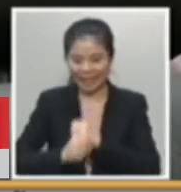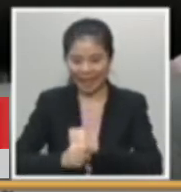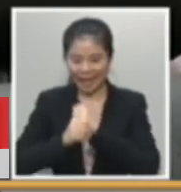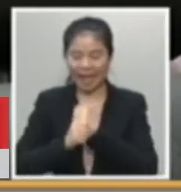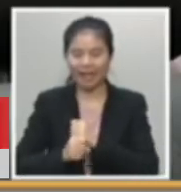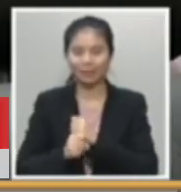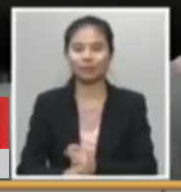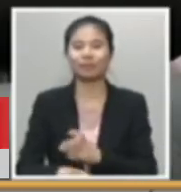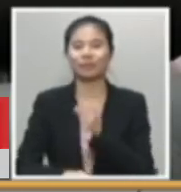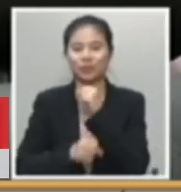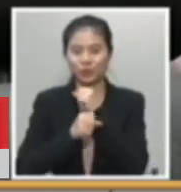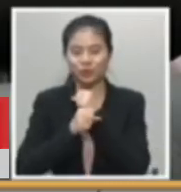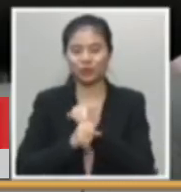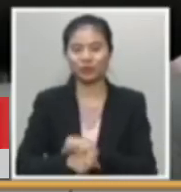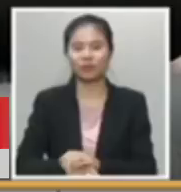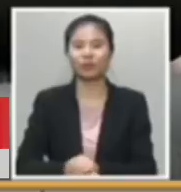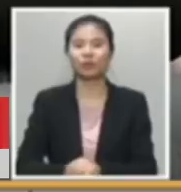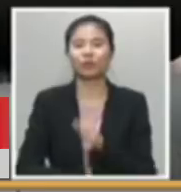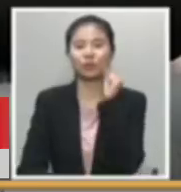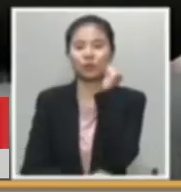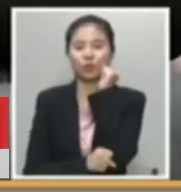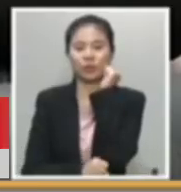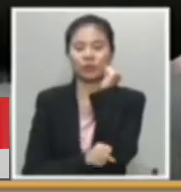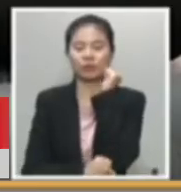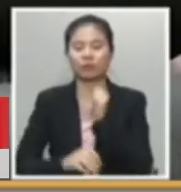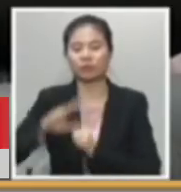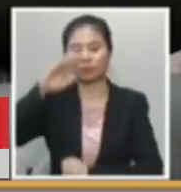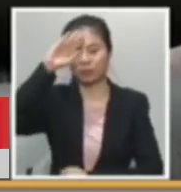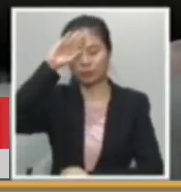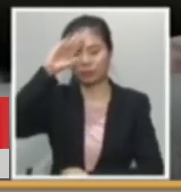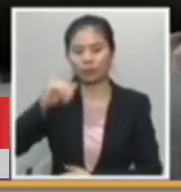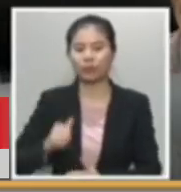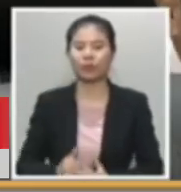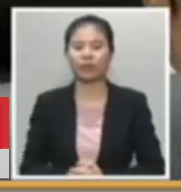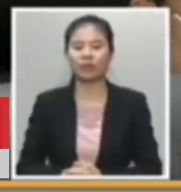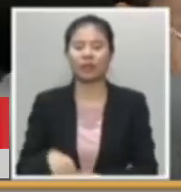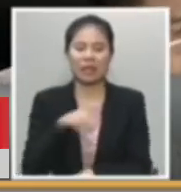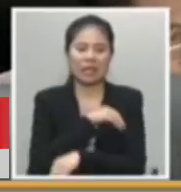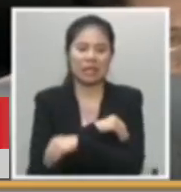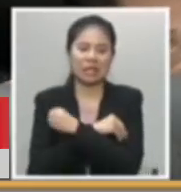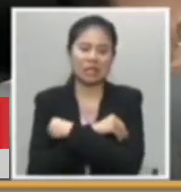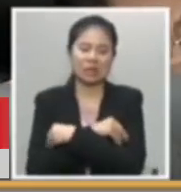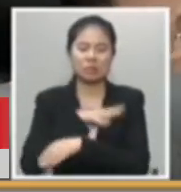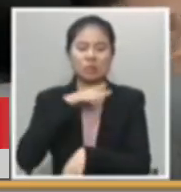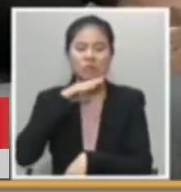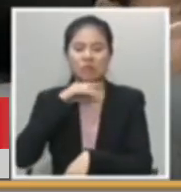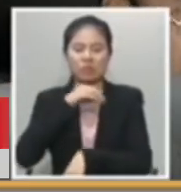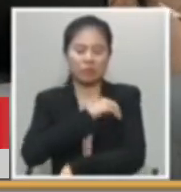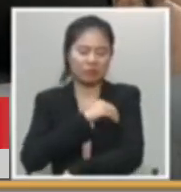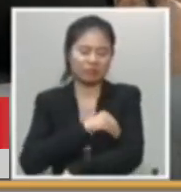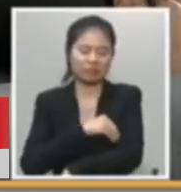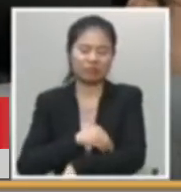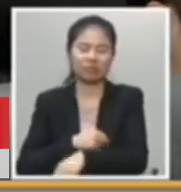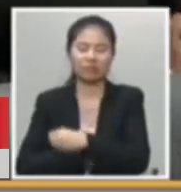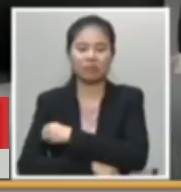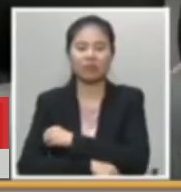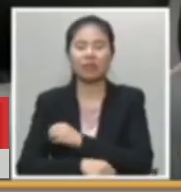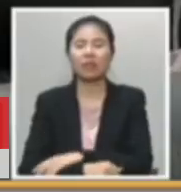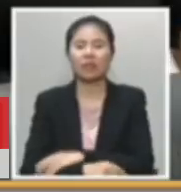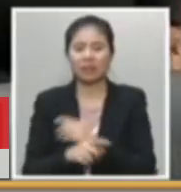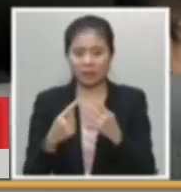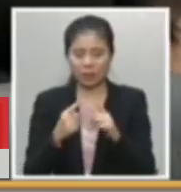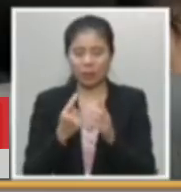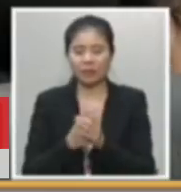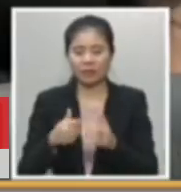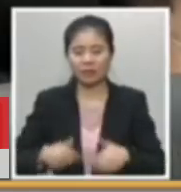จนเนี่ยป่วยปลิงเหลือบเกาะกินเต็มร่างกายเลย อยู่ได้เพราะอะไรครับท่านนายกครับ